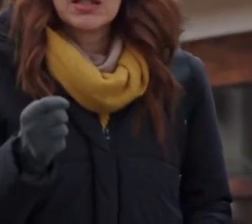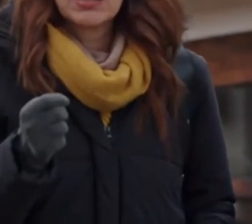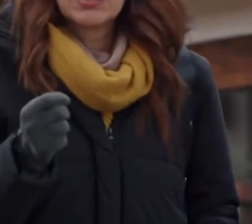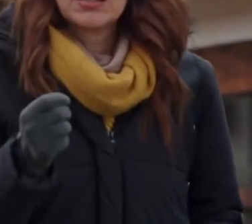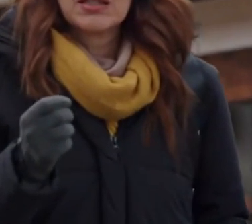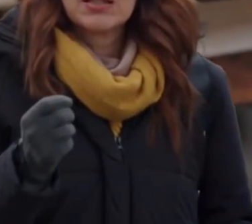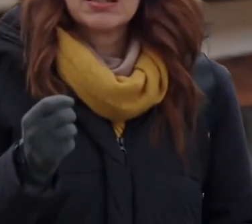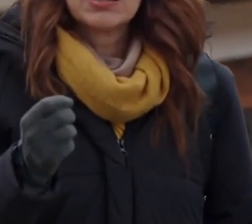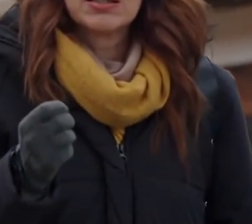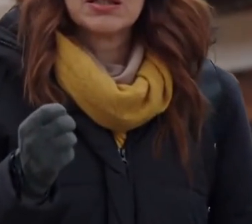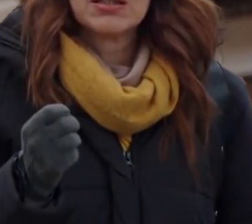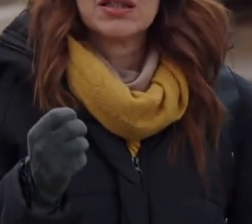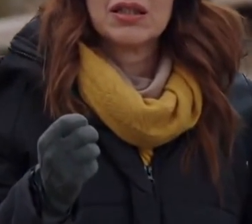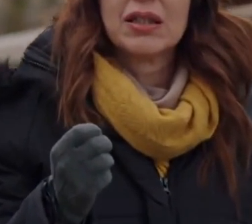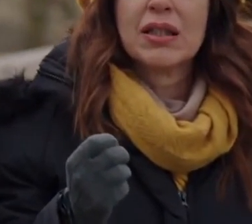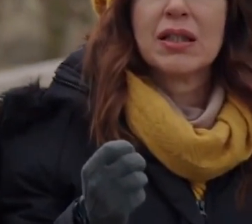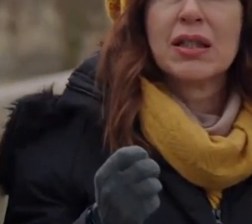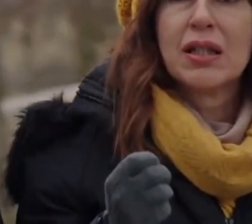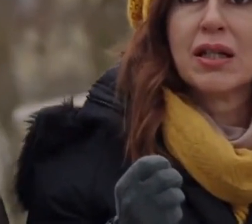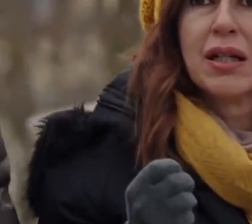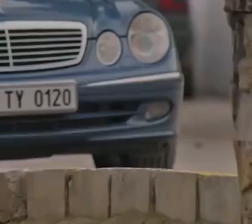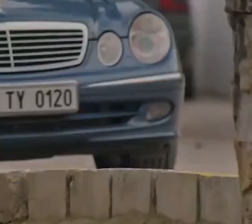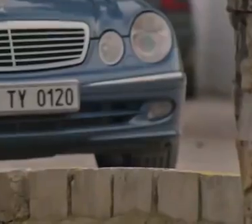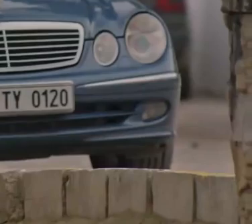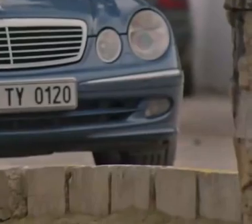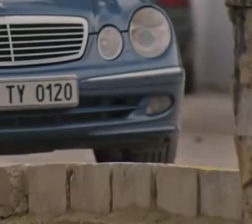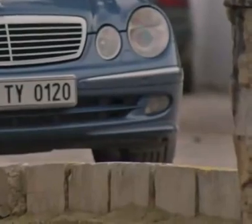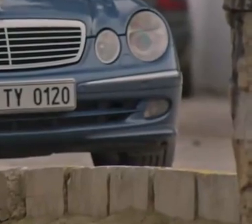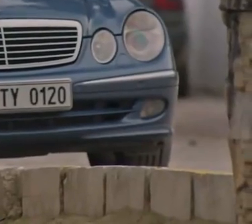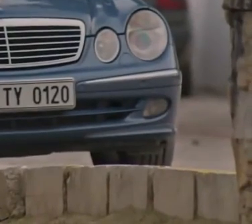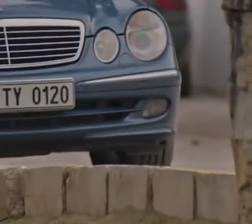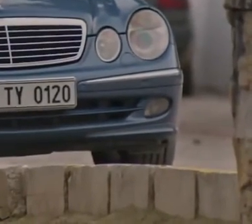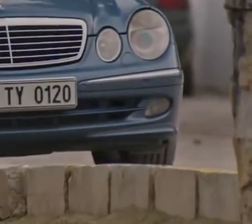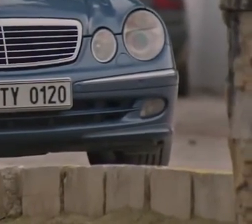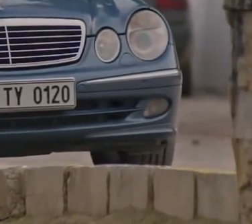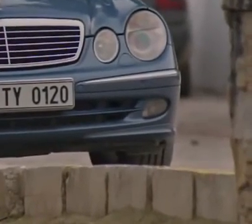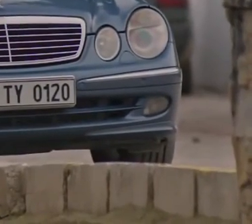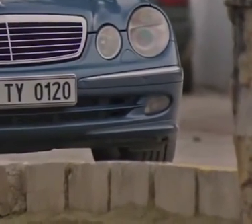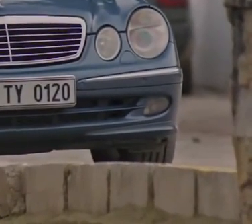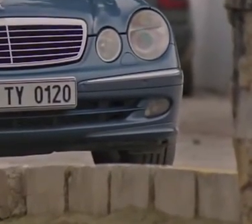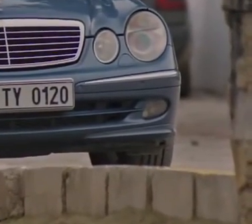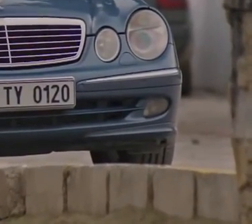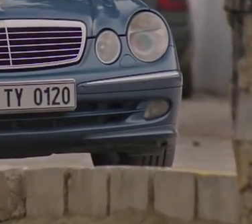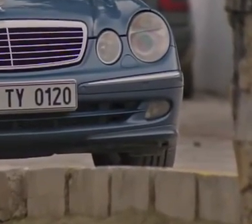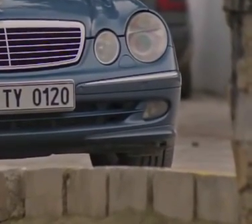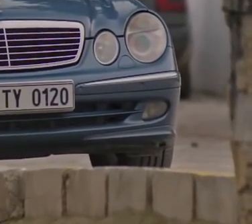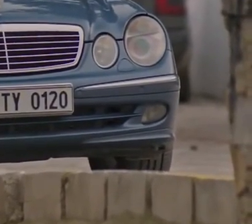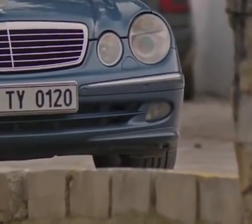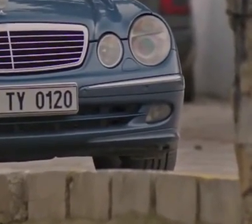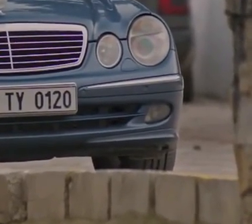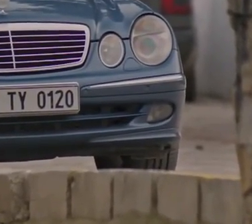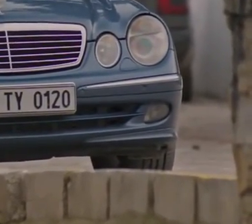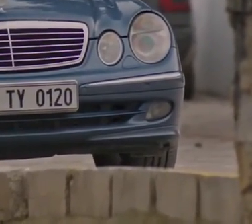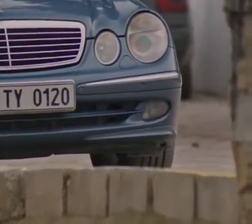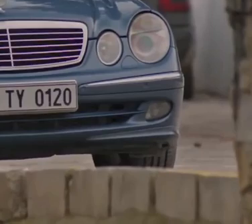gitti. İbrahim, kızları ve Nalan ardından baka kaldılar. Arda biraz ileride yol kenarında bekleyen lacivert lüks